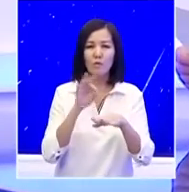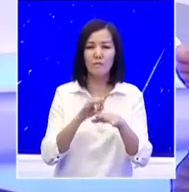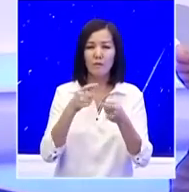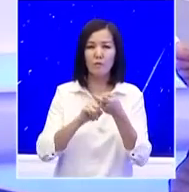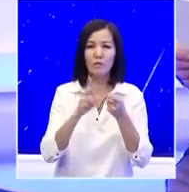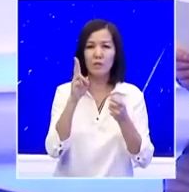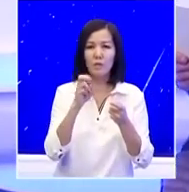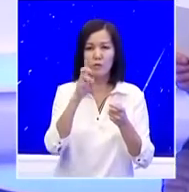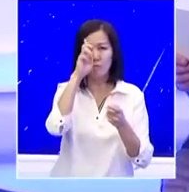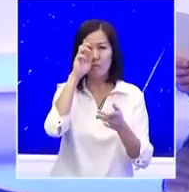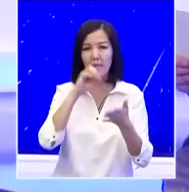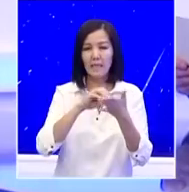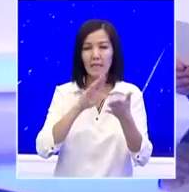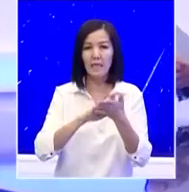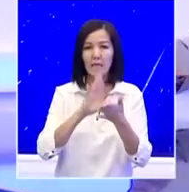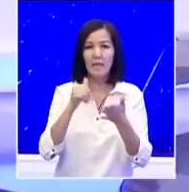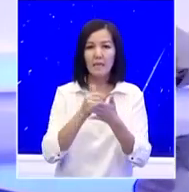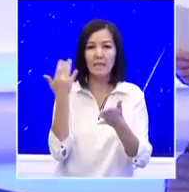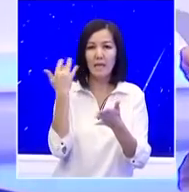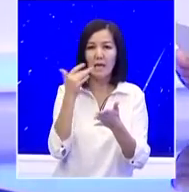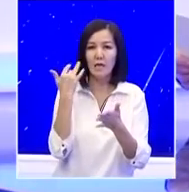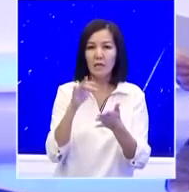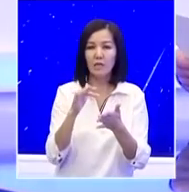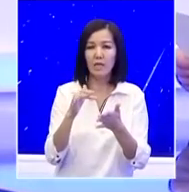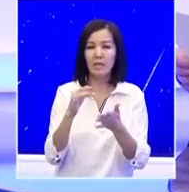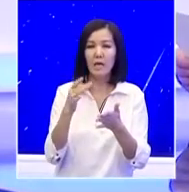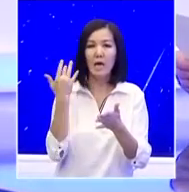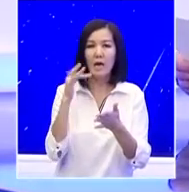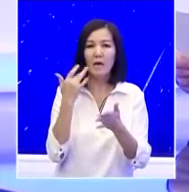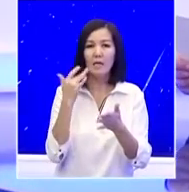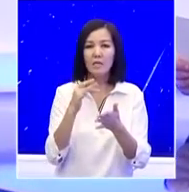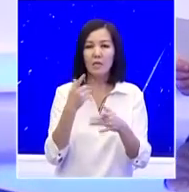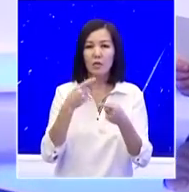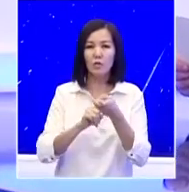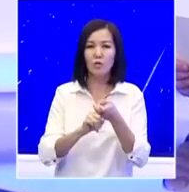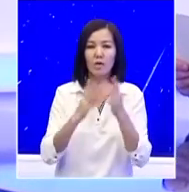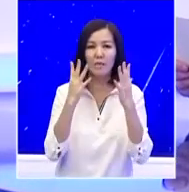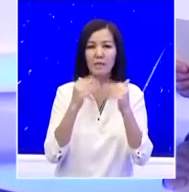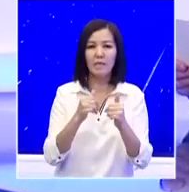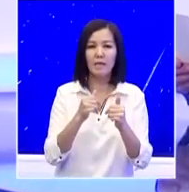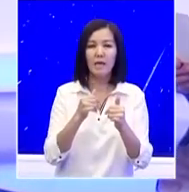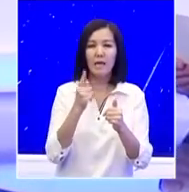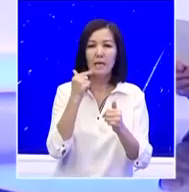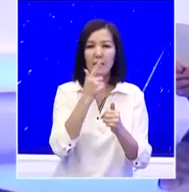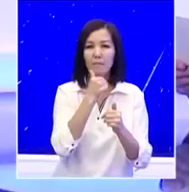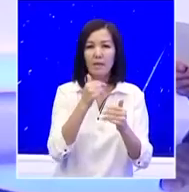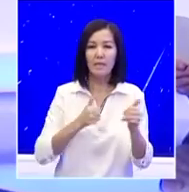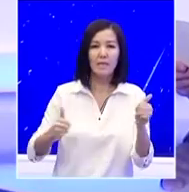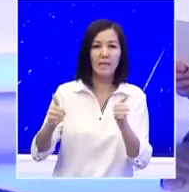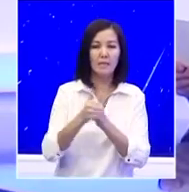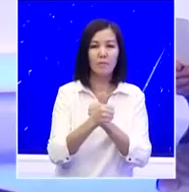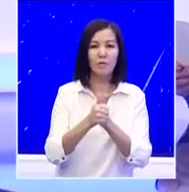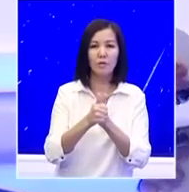вирусы 200-ден аса елде тіркелген, негізгісі ақш елі. Құрама штатта коронавирус жұқтырғандар саны Испаниядан асып